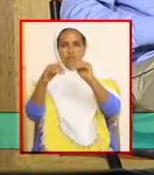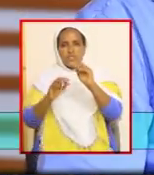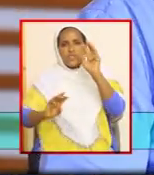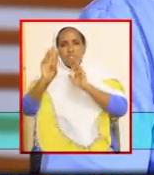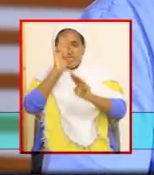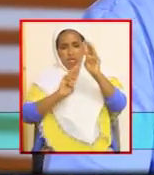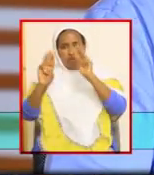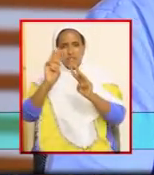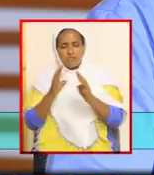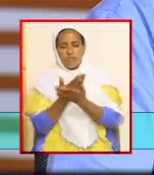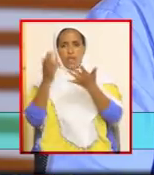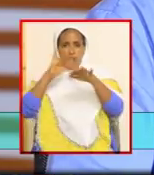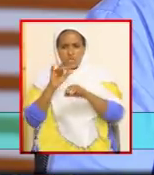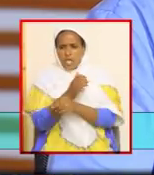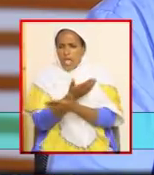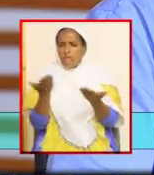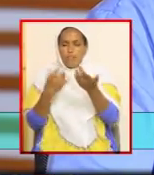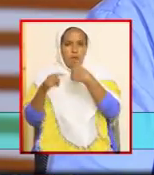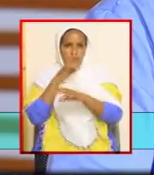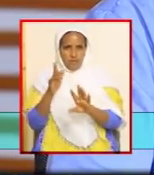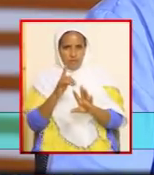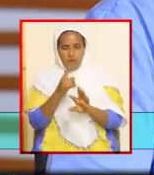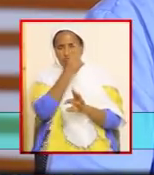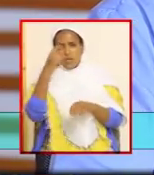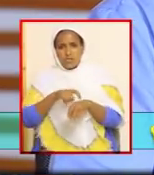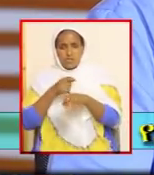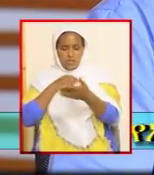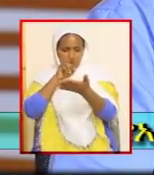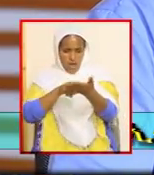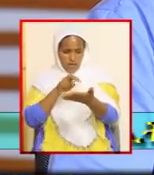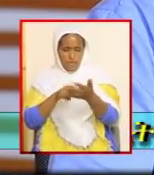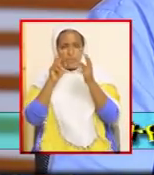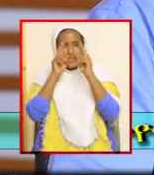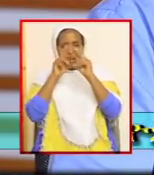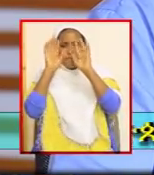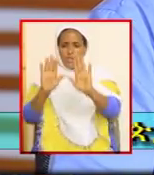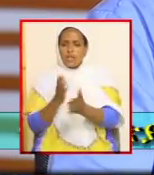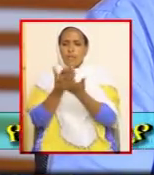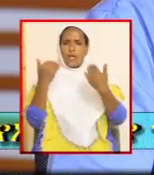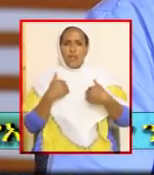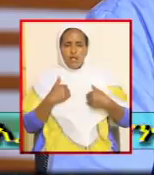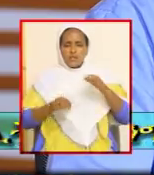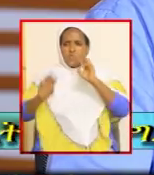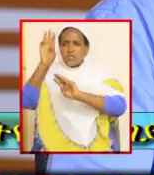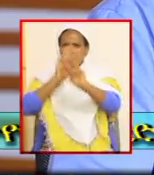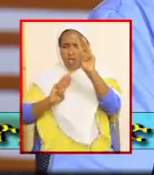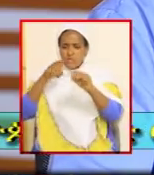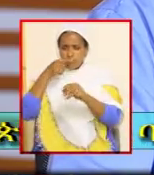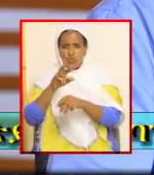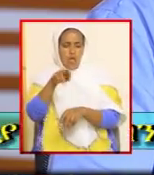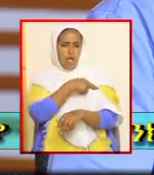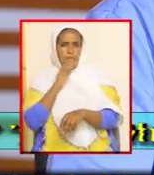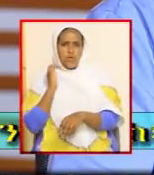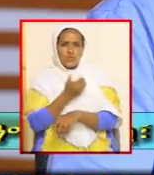ያው ሳይንስ ባይዞ የኬትም አልመጣም ሳይንስ አንዳንዴ እኔ ሳነብና አንዳንዴ በጣም የሚገርመኝ ነገር አለና ሳይንሱ